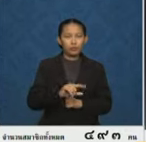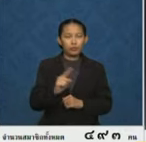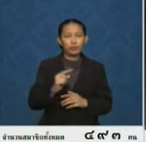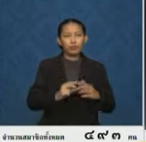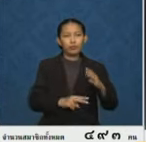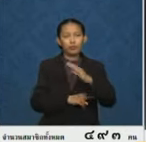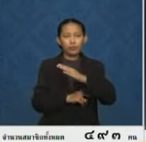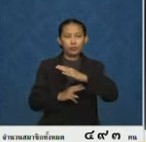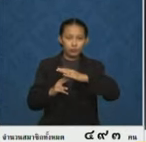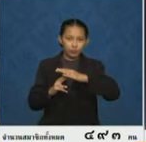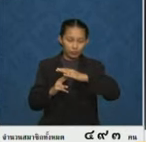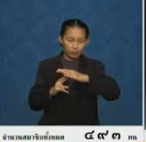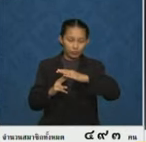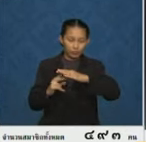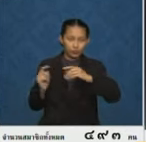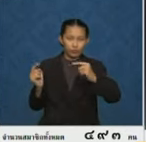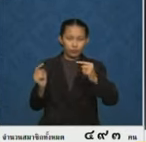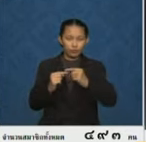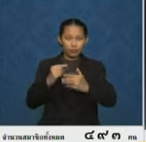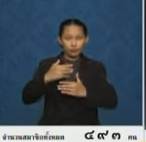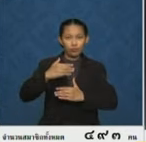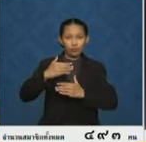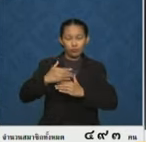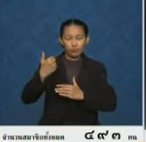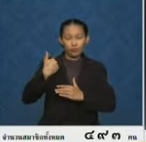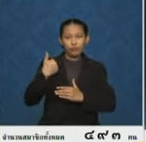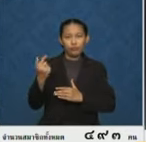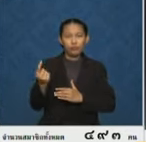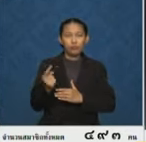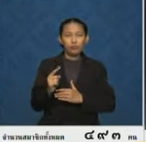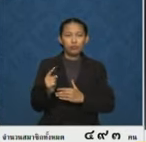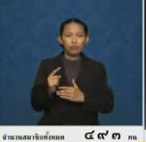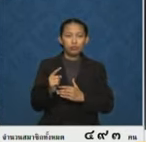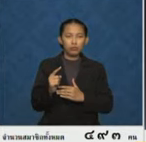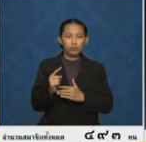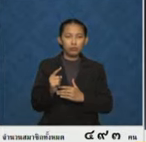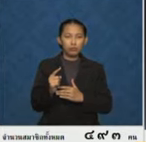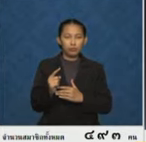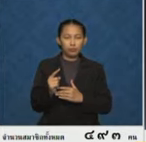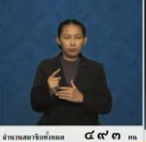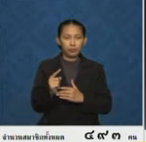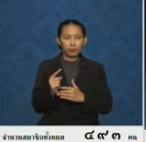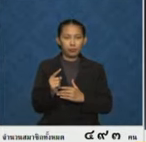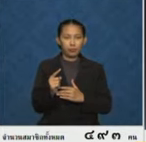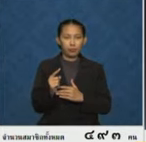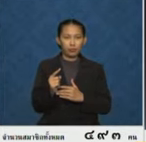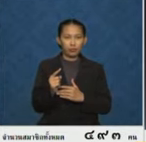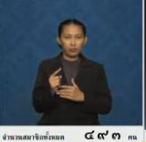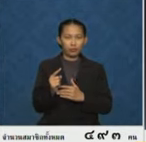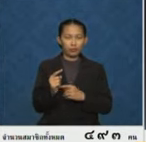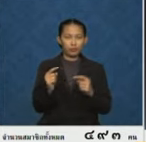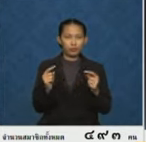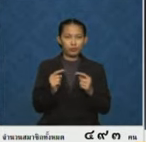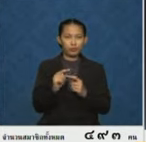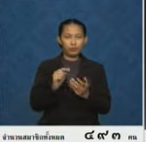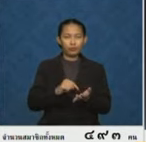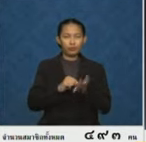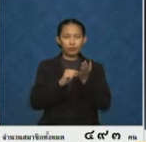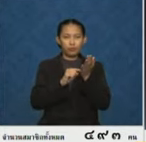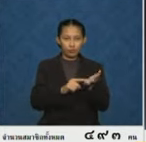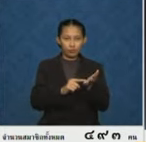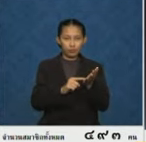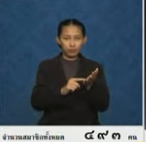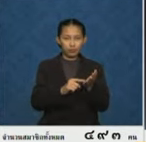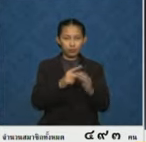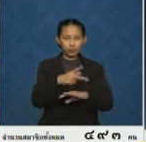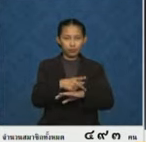ครับที่อยู่บริเวณฝายด้วยนะครับเพราะฉะนั้นนี่อ่าจึงขอนำเรียนท่านประธานมานะครับเพื่อแจ้ง